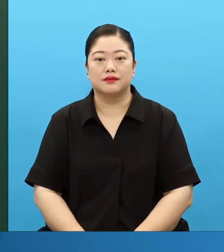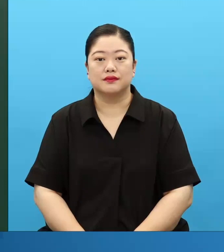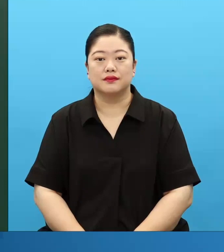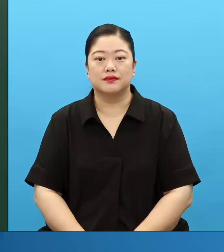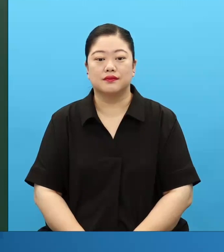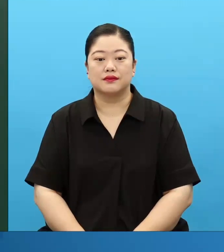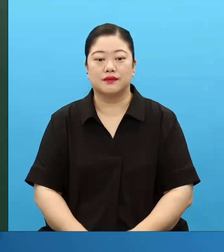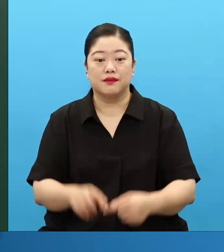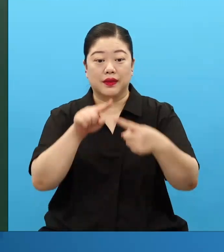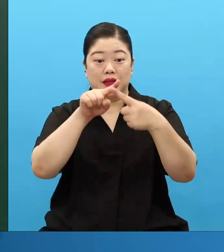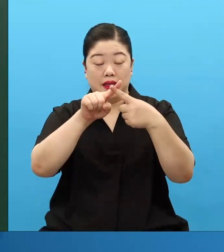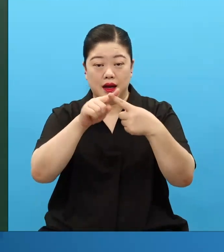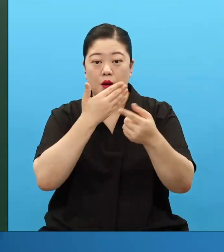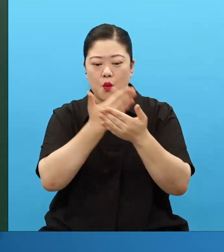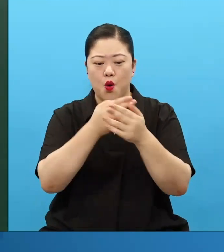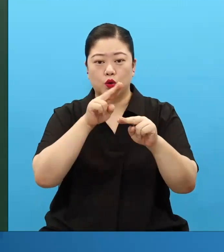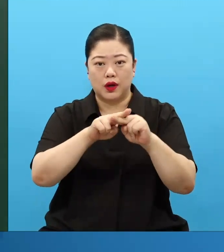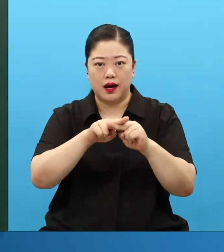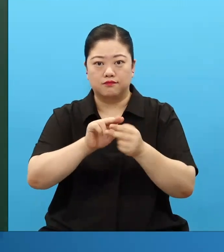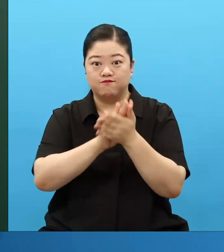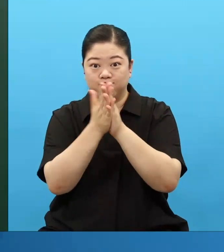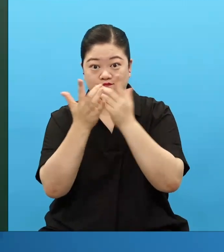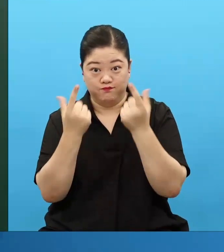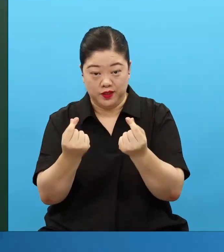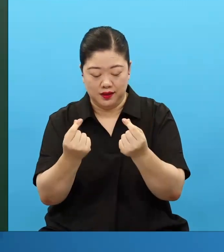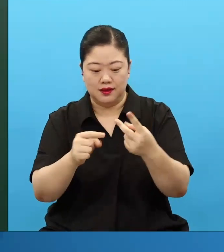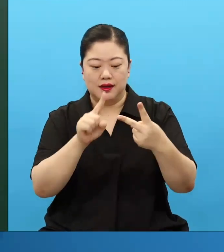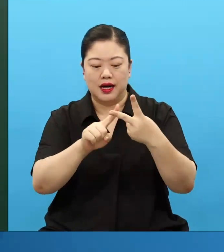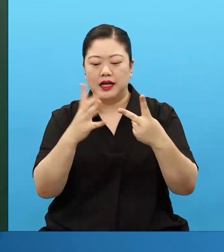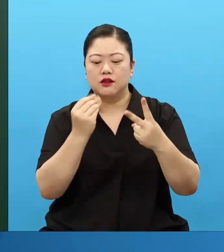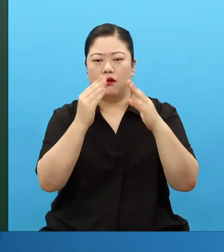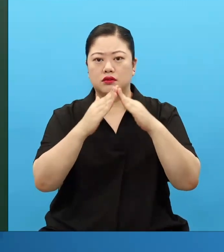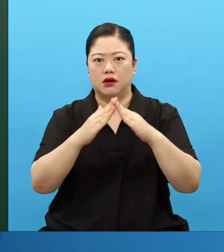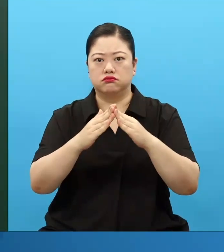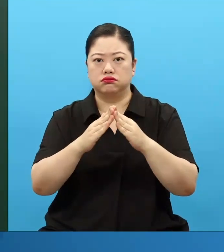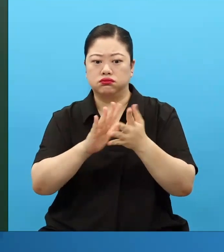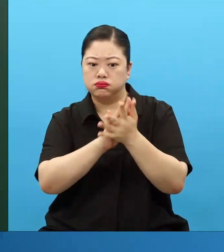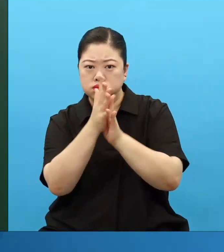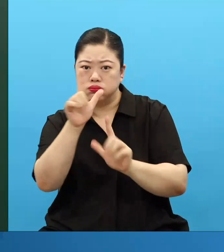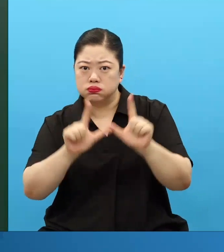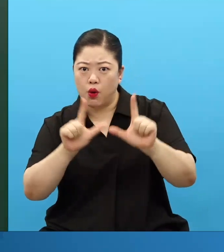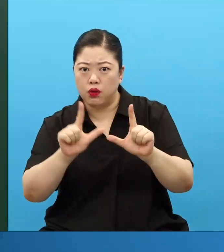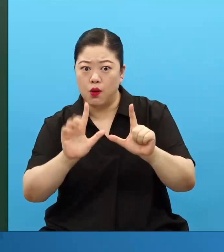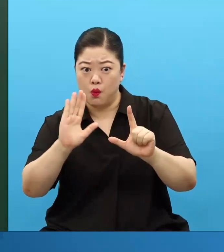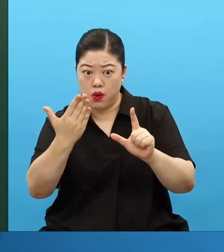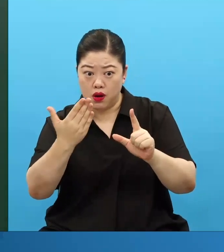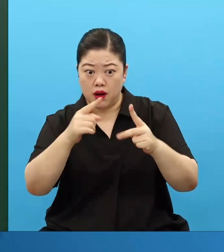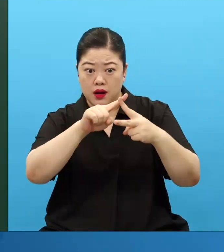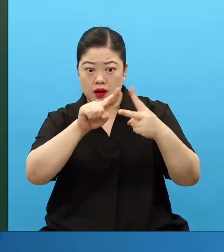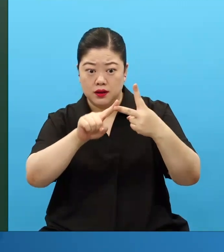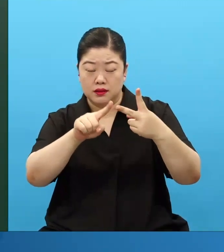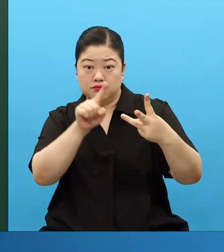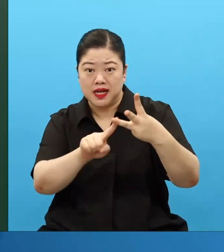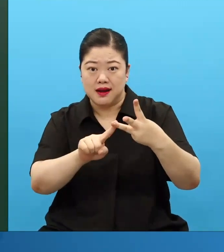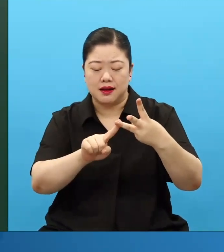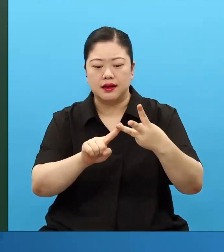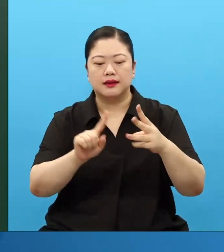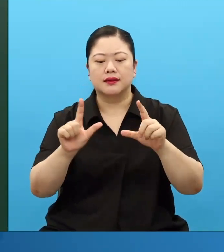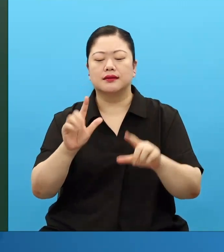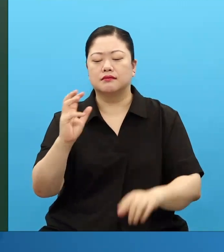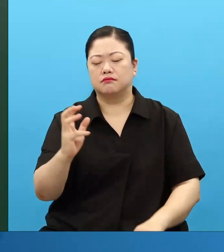계속 오겠습니다만은 이 언약 붙잡고 계속 기도 시작한 겁니다. And so, of course, God continued to give answers in the future, but I held to this and I continued to pray.